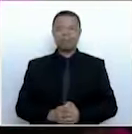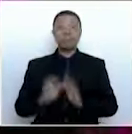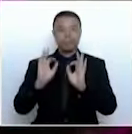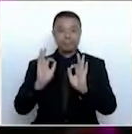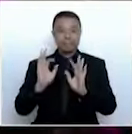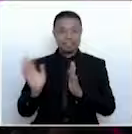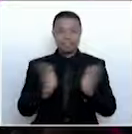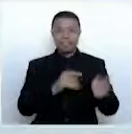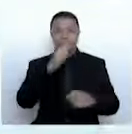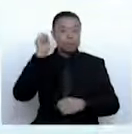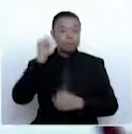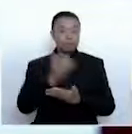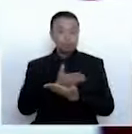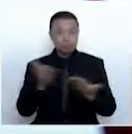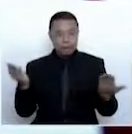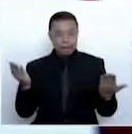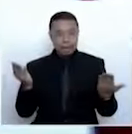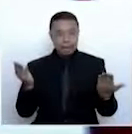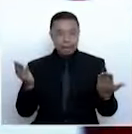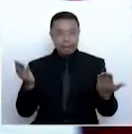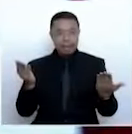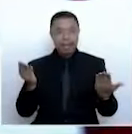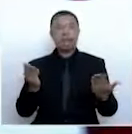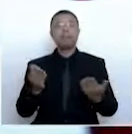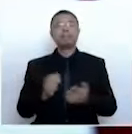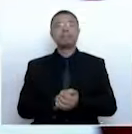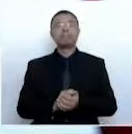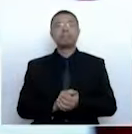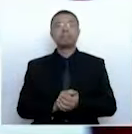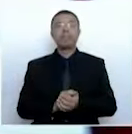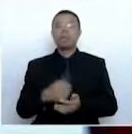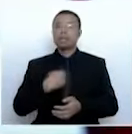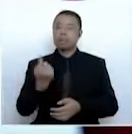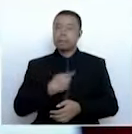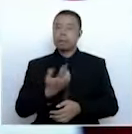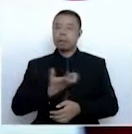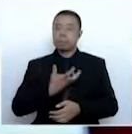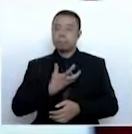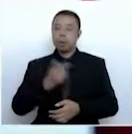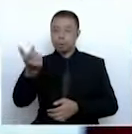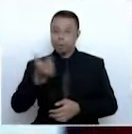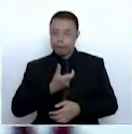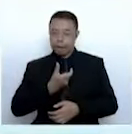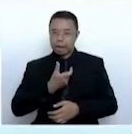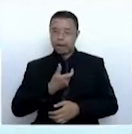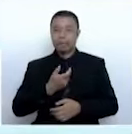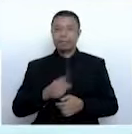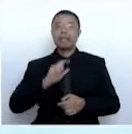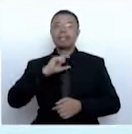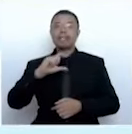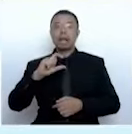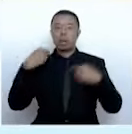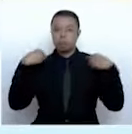Baik, Bapak, Ibu, hadirin dan juga pemirsa, kita akan mengundang pasangan